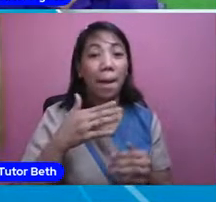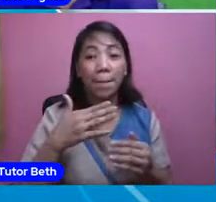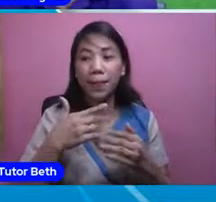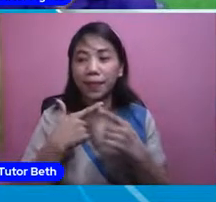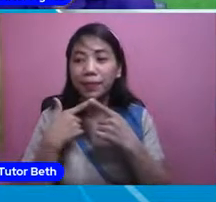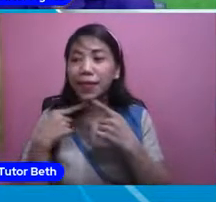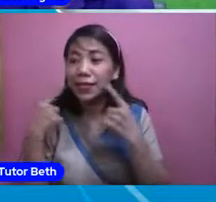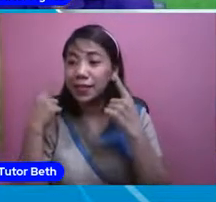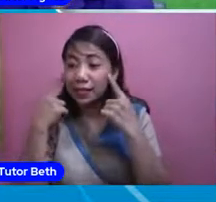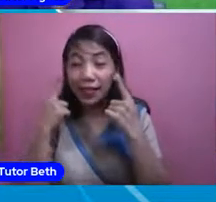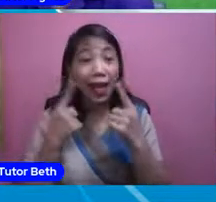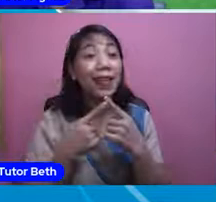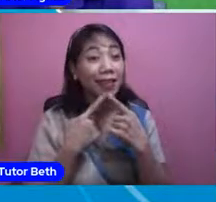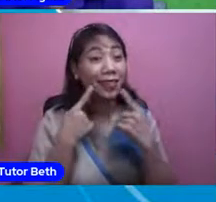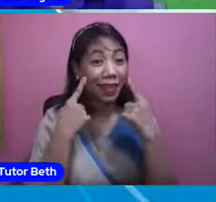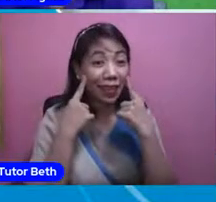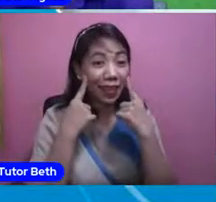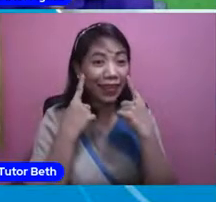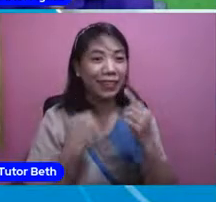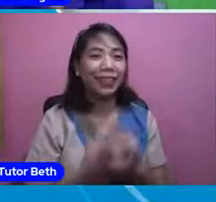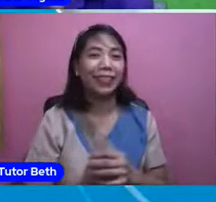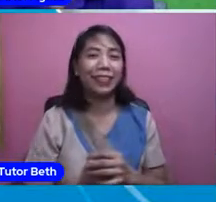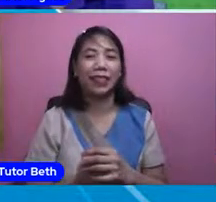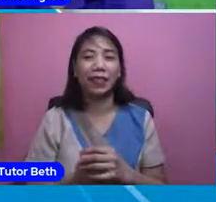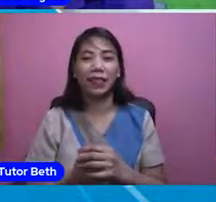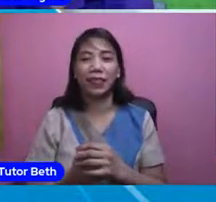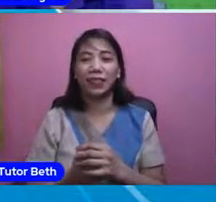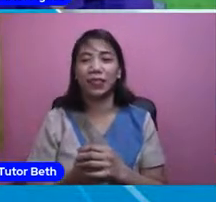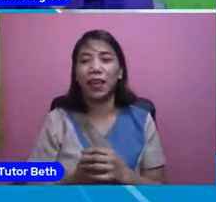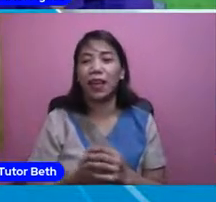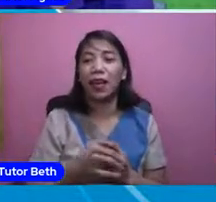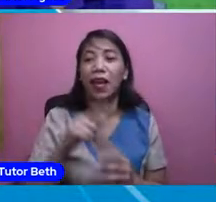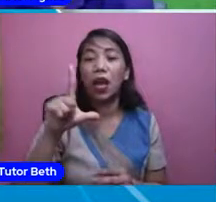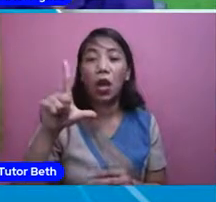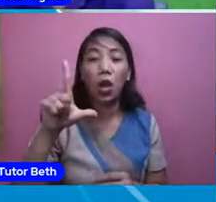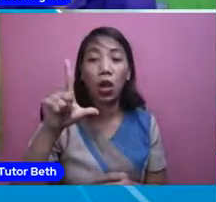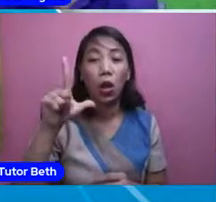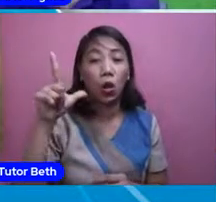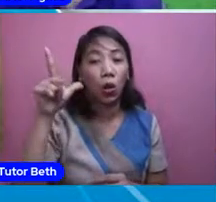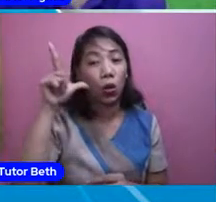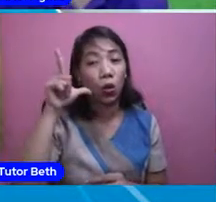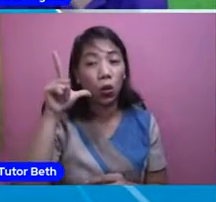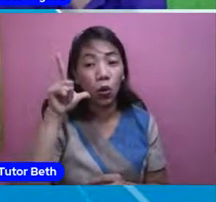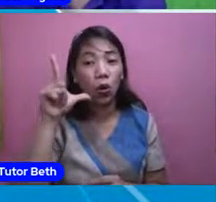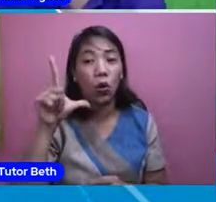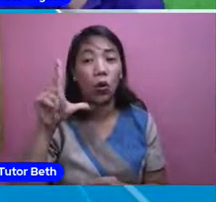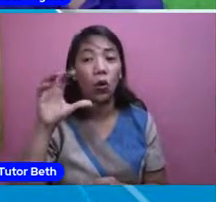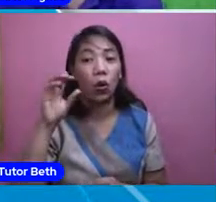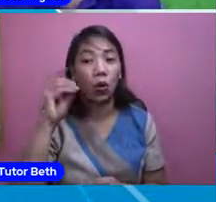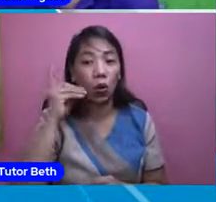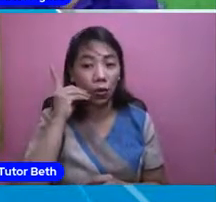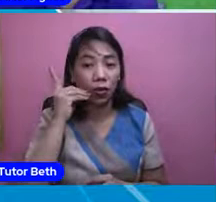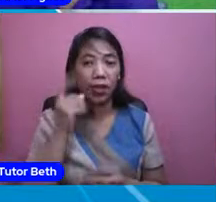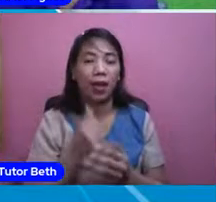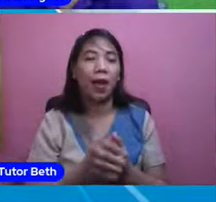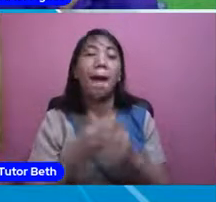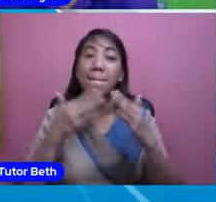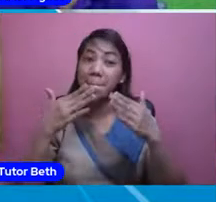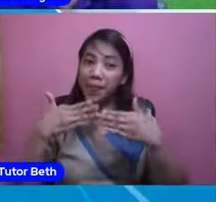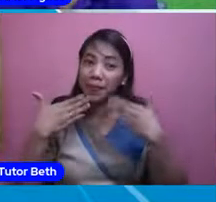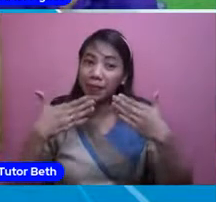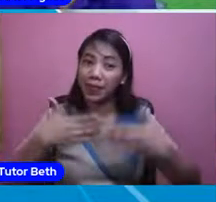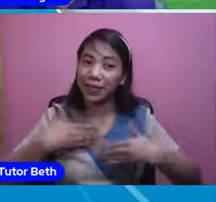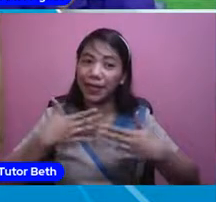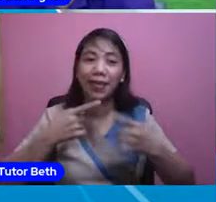malungkot? Okay, sabi ni Lorisa, masaya. So ginagawa rin daw ng